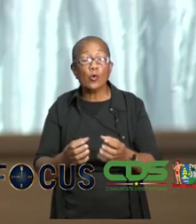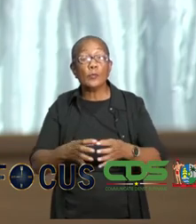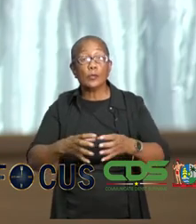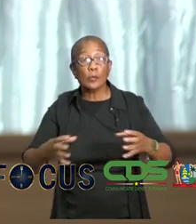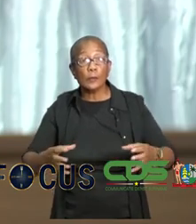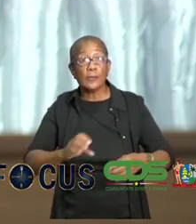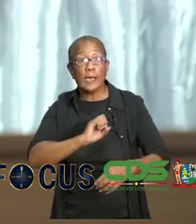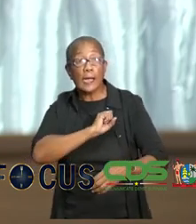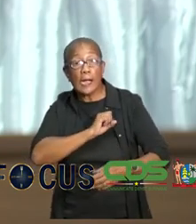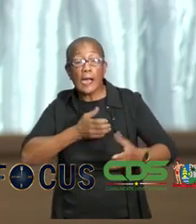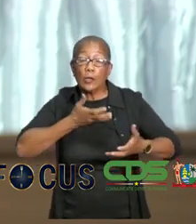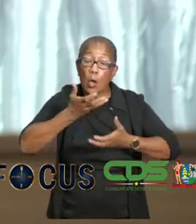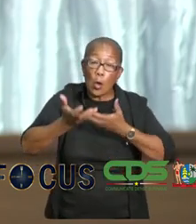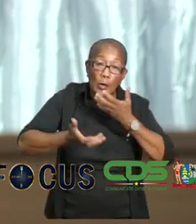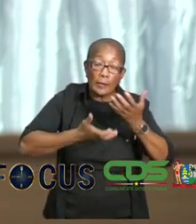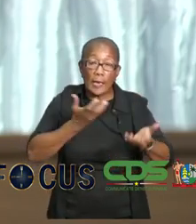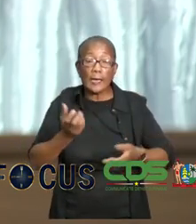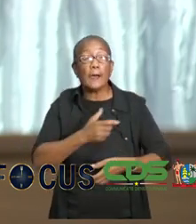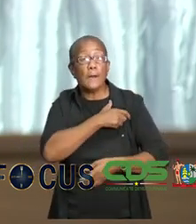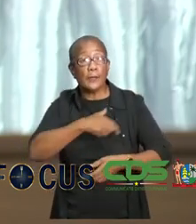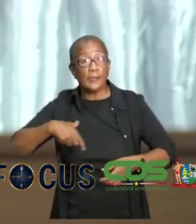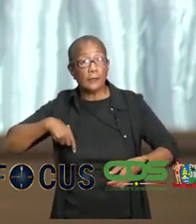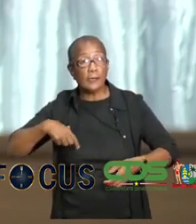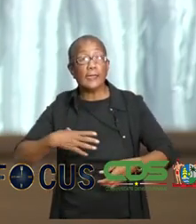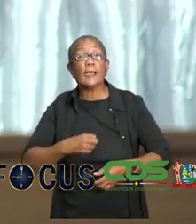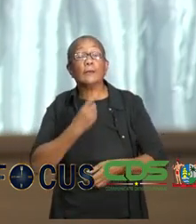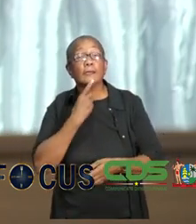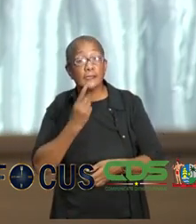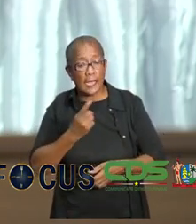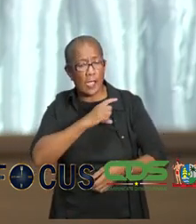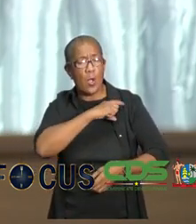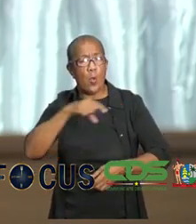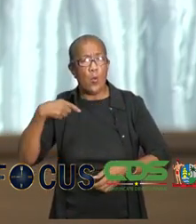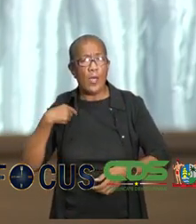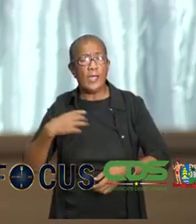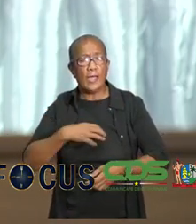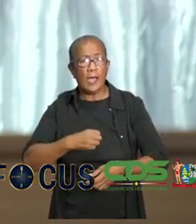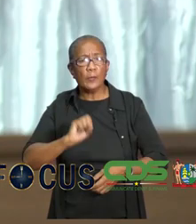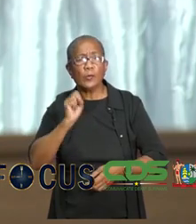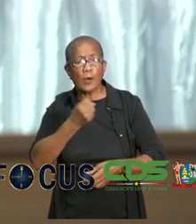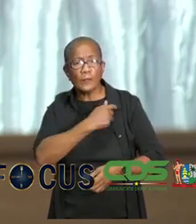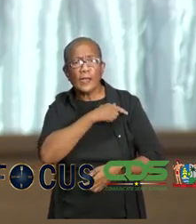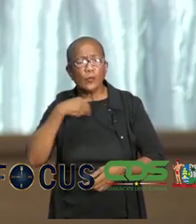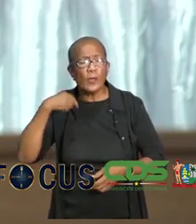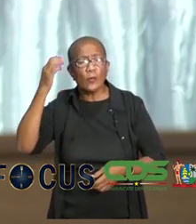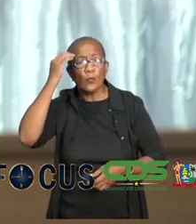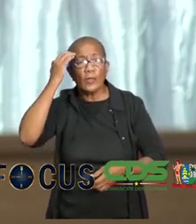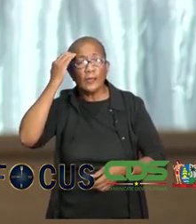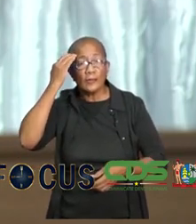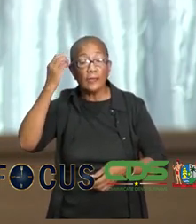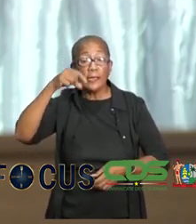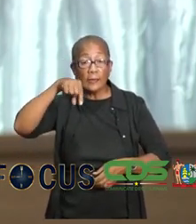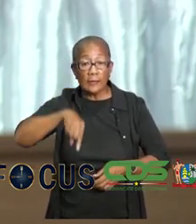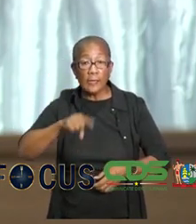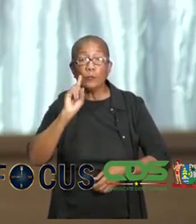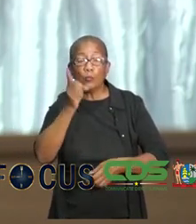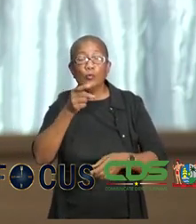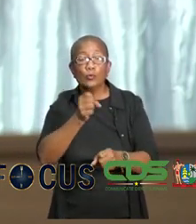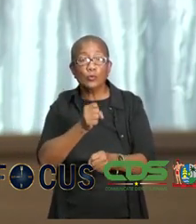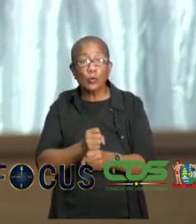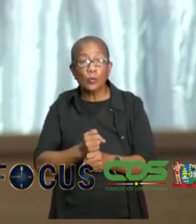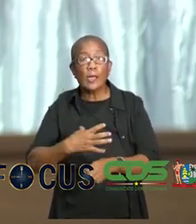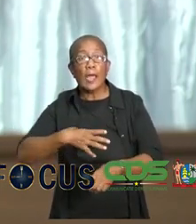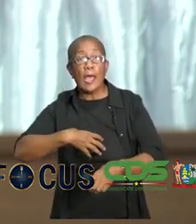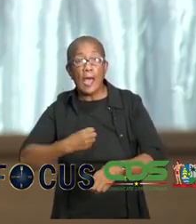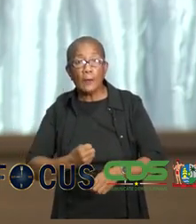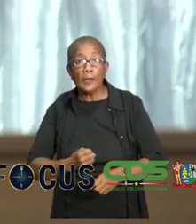u meegeven, de president heeft het genoemd, wij hebben, omdat we weten dat we moeten, dit soort dingen moeten doen, hebben